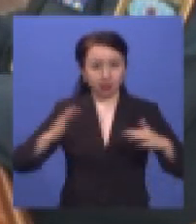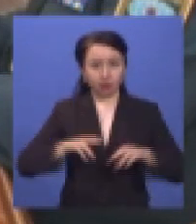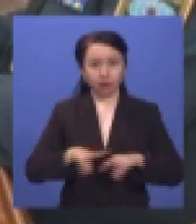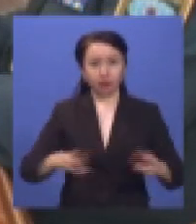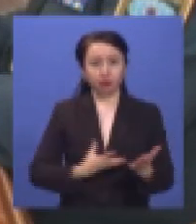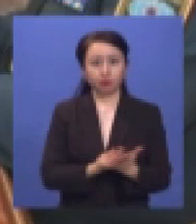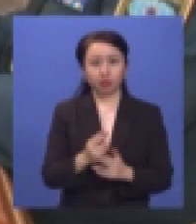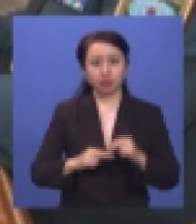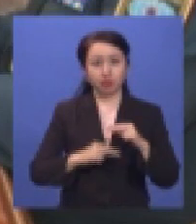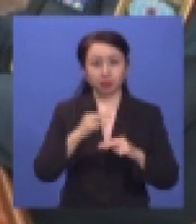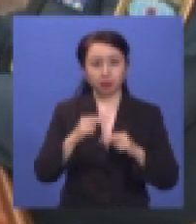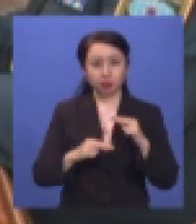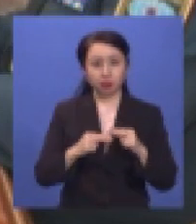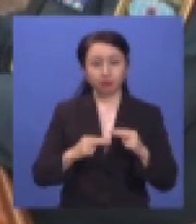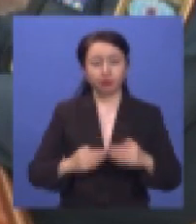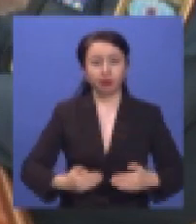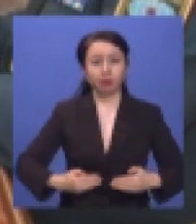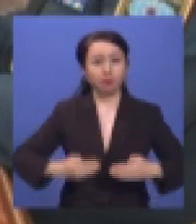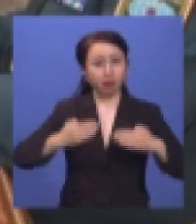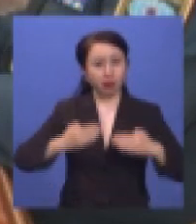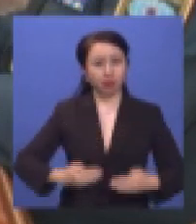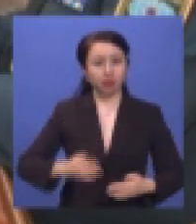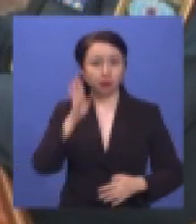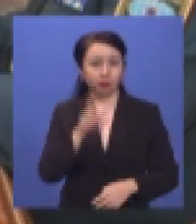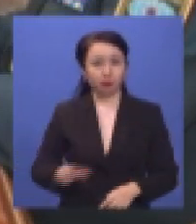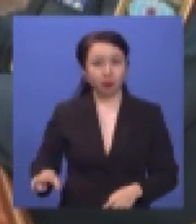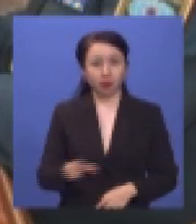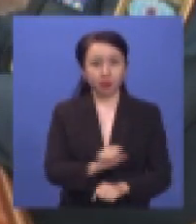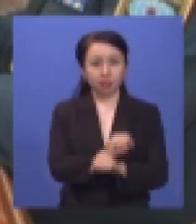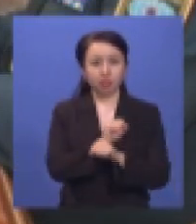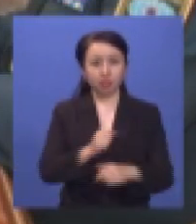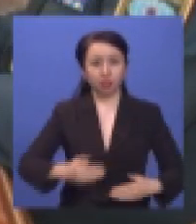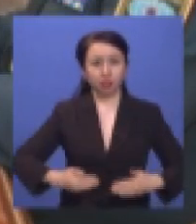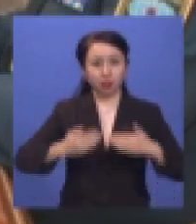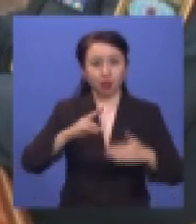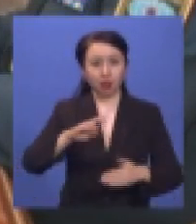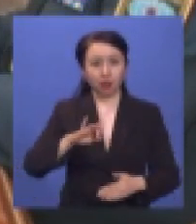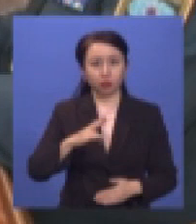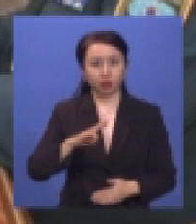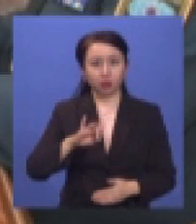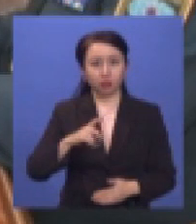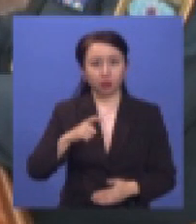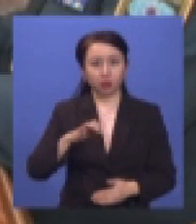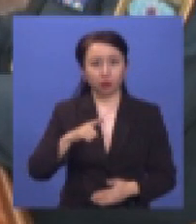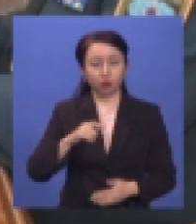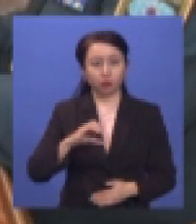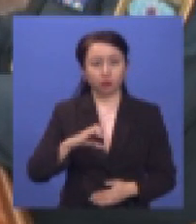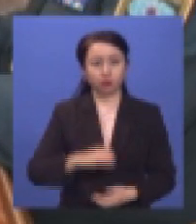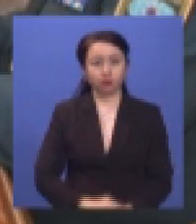финансирует строительство селезадерживающих плотин и берегозащитных сооружений на реках Аюсай, Аксай и Харгос.